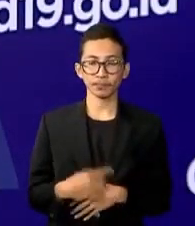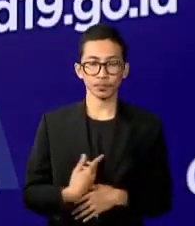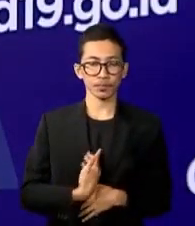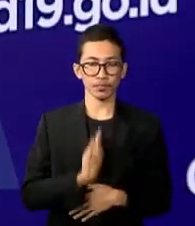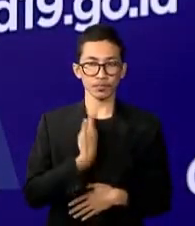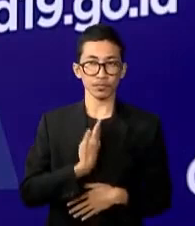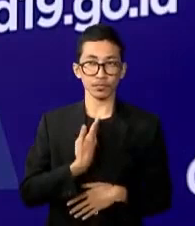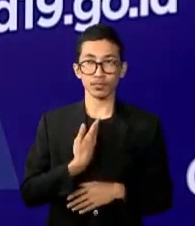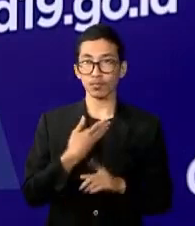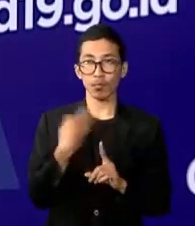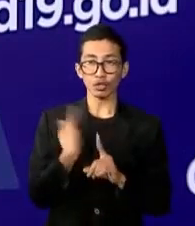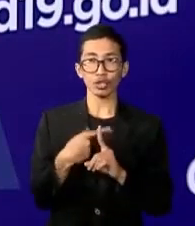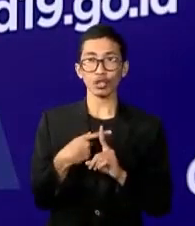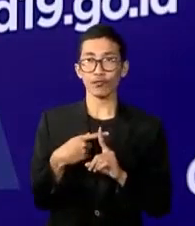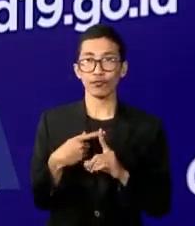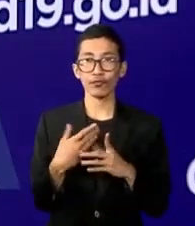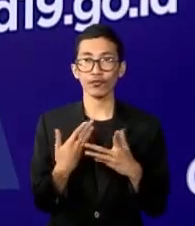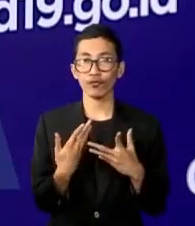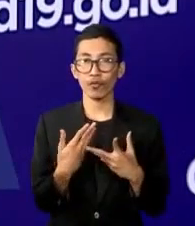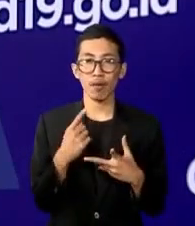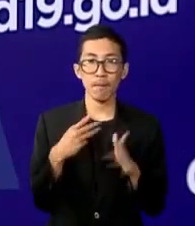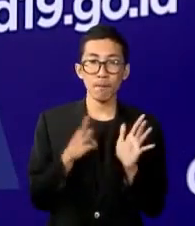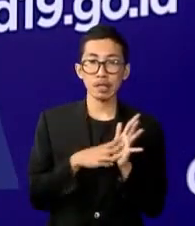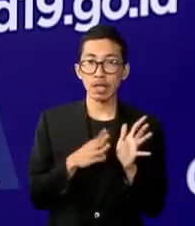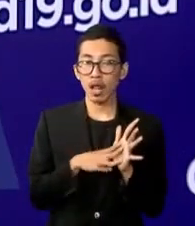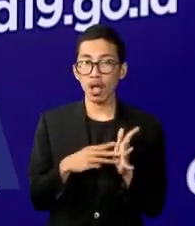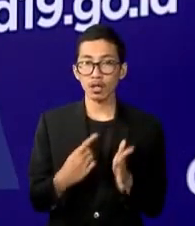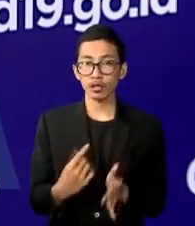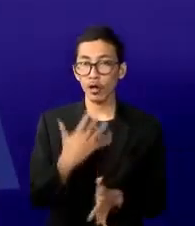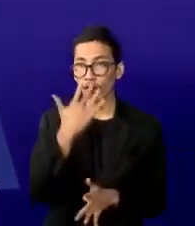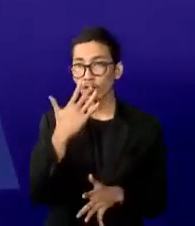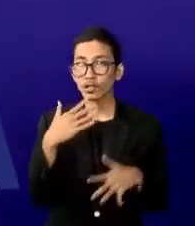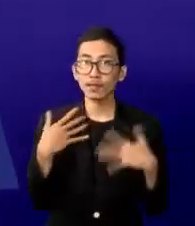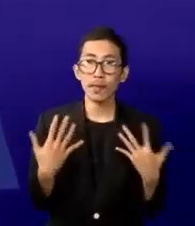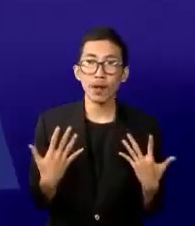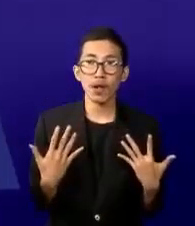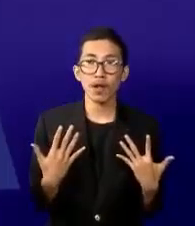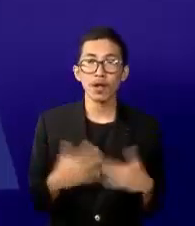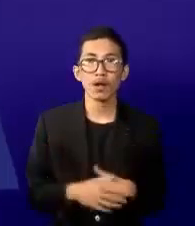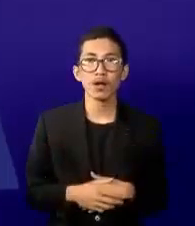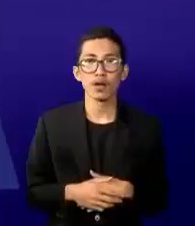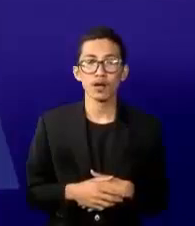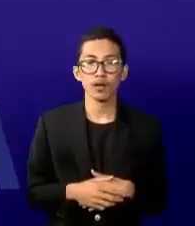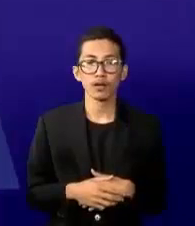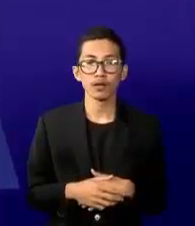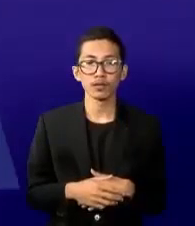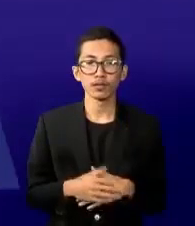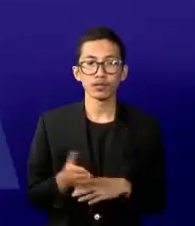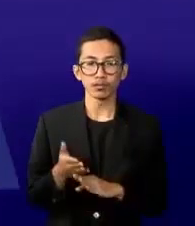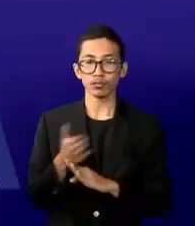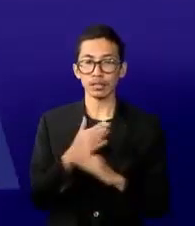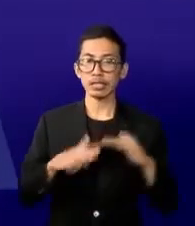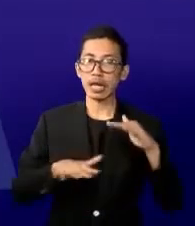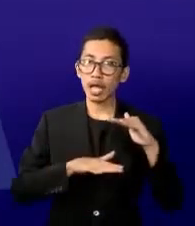covid-19 ini e biasanya ada keluhan pernafasan Seperti apa Dok keluan pernfasan itu mulai dari yang ringan sampai yang